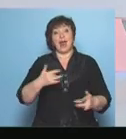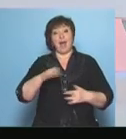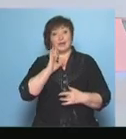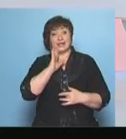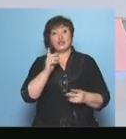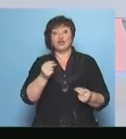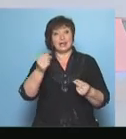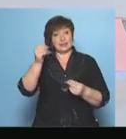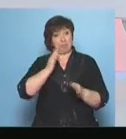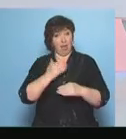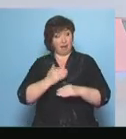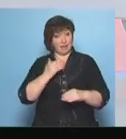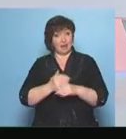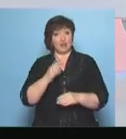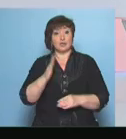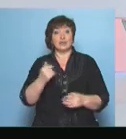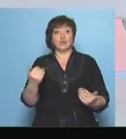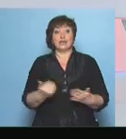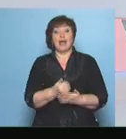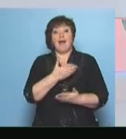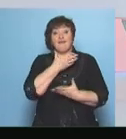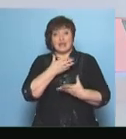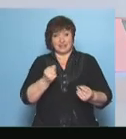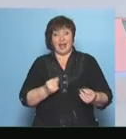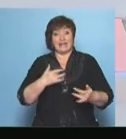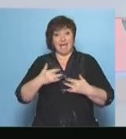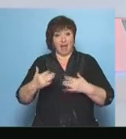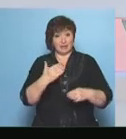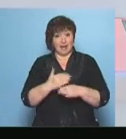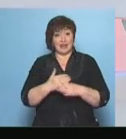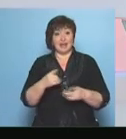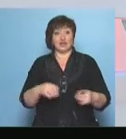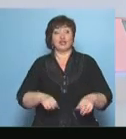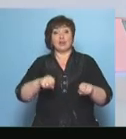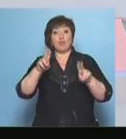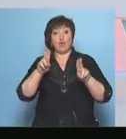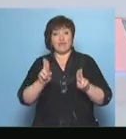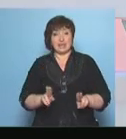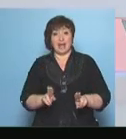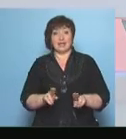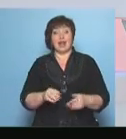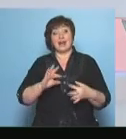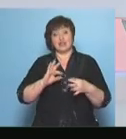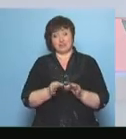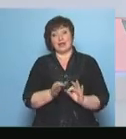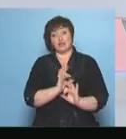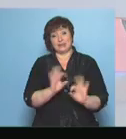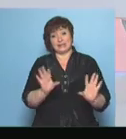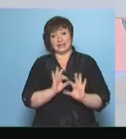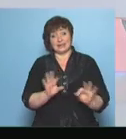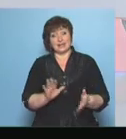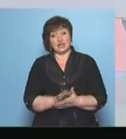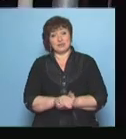открытие минувшего сезона? Театральная весна началась жарко с фестиваля профессиональных театров. Подробности в сюжете Яны